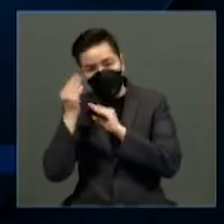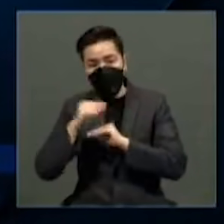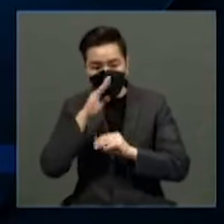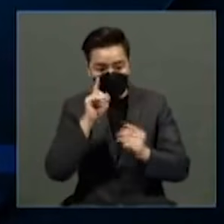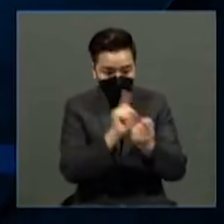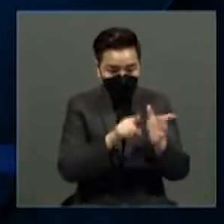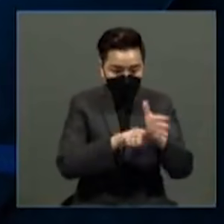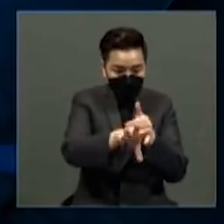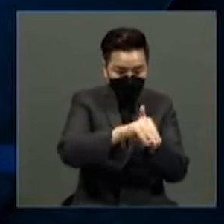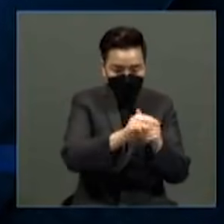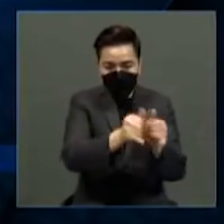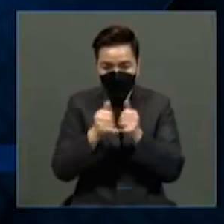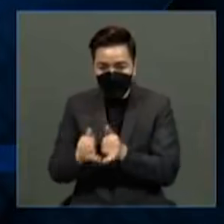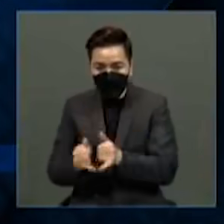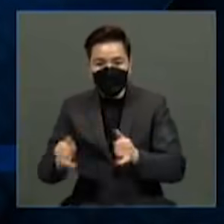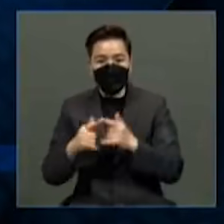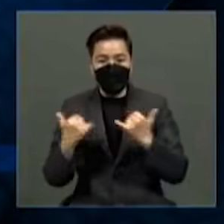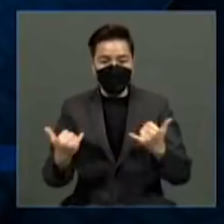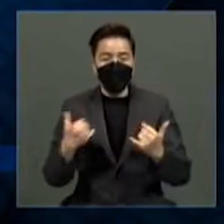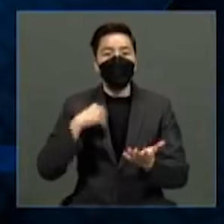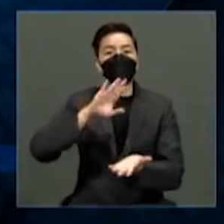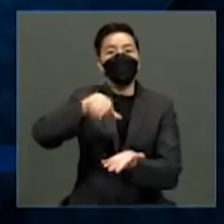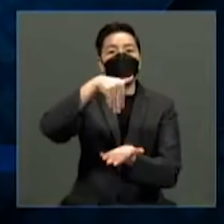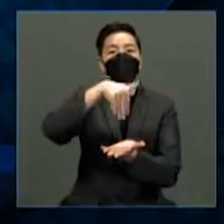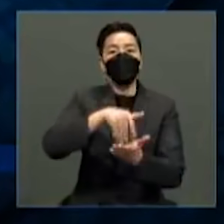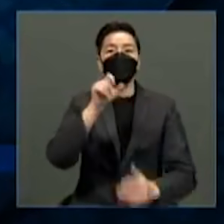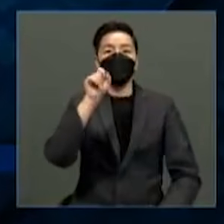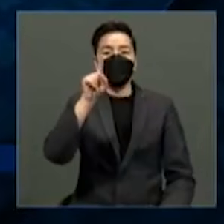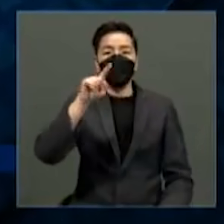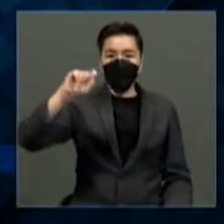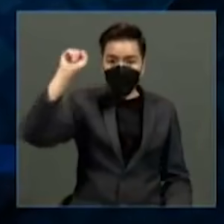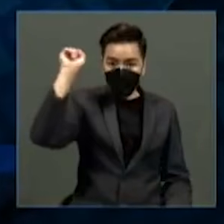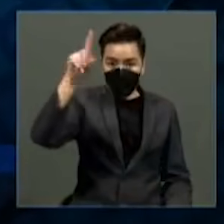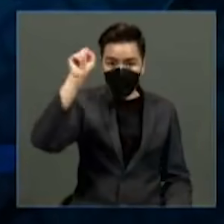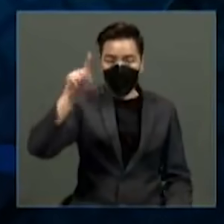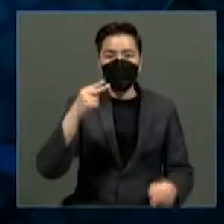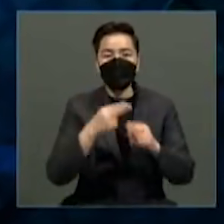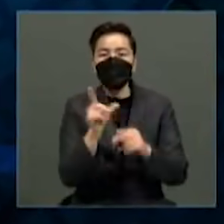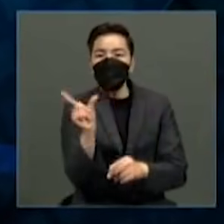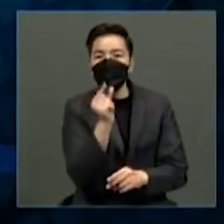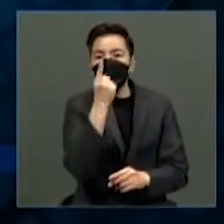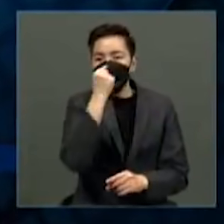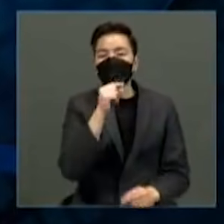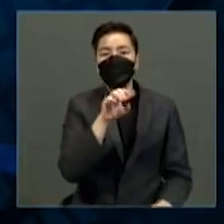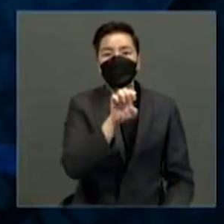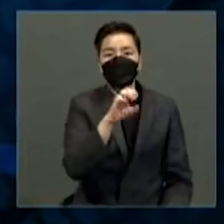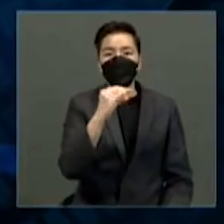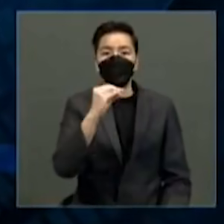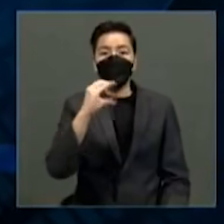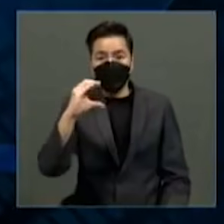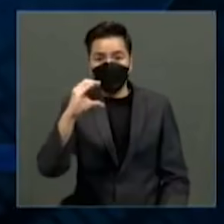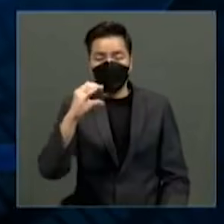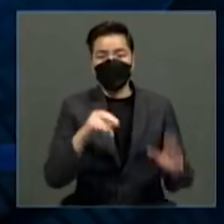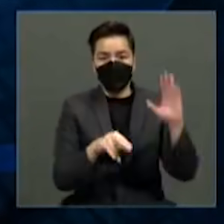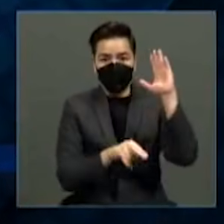ผู้สัมผัสเสี่ยงสูงนะครับในกรณีนี้ศูนย์ปฏิบัติการในภาวะฉุกเฉินเลยที่เรียกว่า EOC ตากใบกับนราธิว